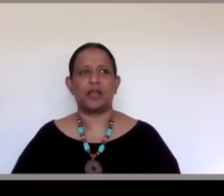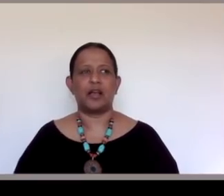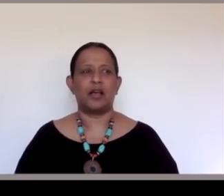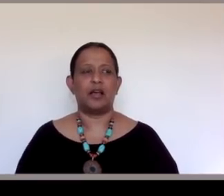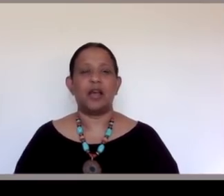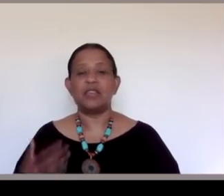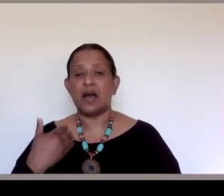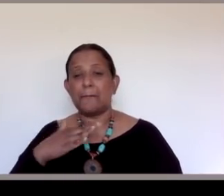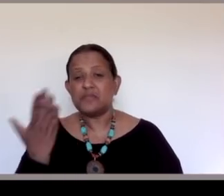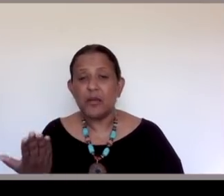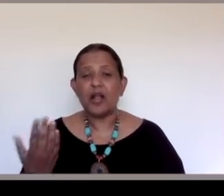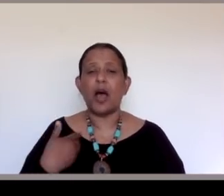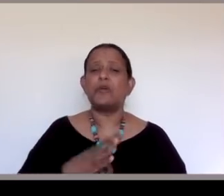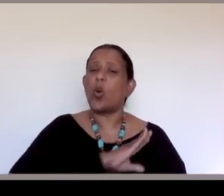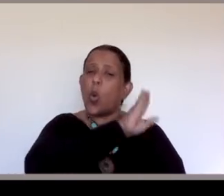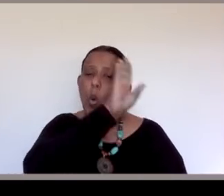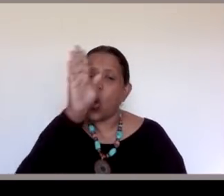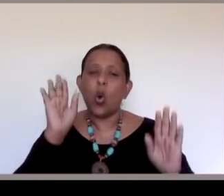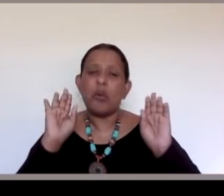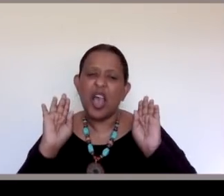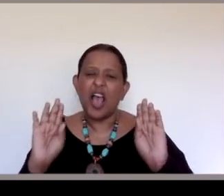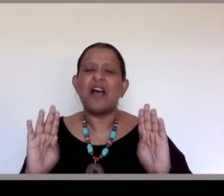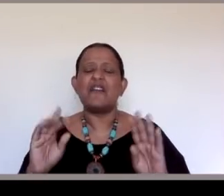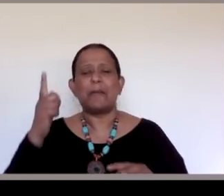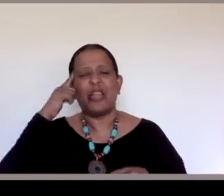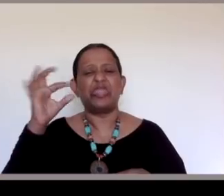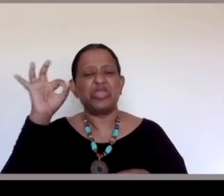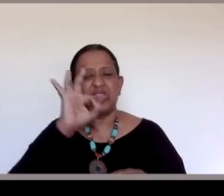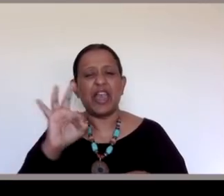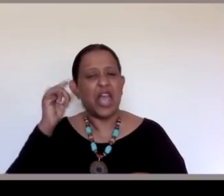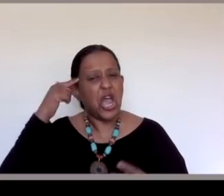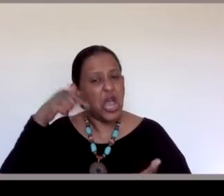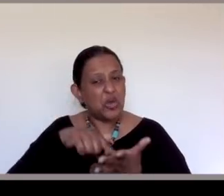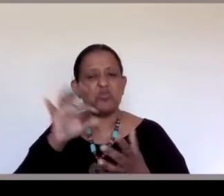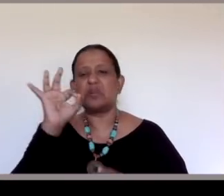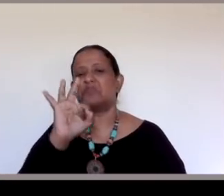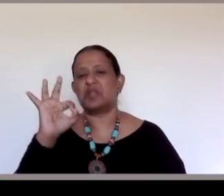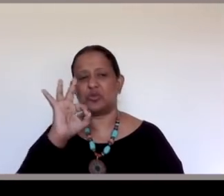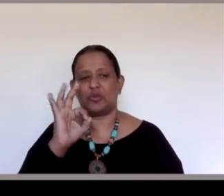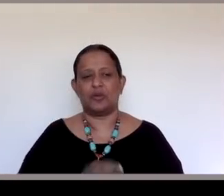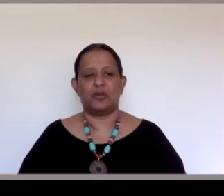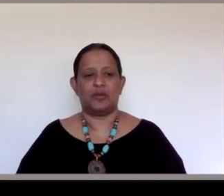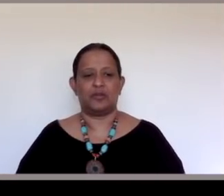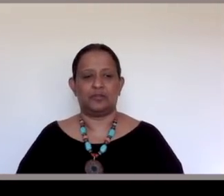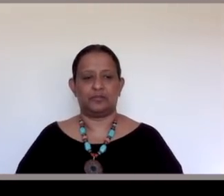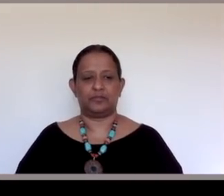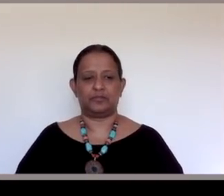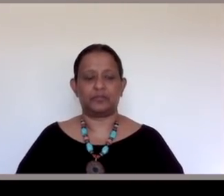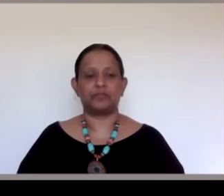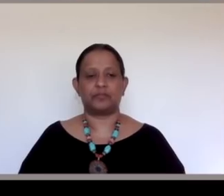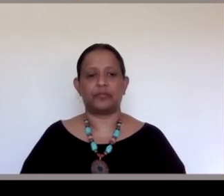பலவினியக வத்கம் ரஸ்கிரீம முதலாவது சொத்துக்களை சேகரித்தல் சலமன் கேனவா வத்கம் ரஸ்கிரீம